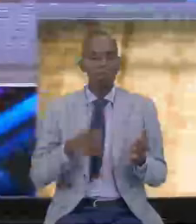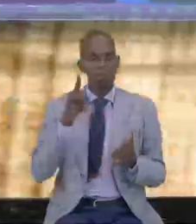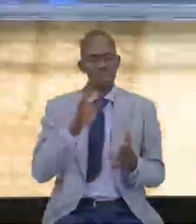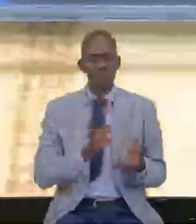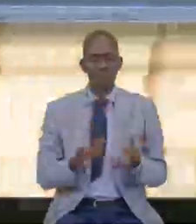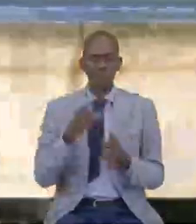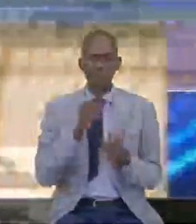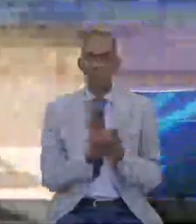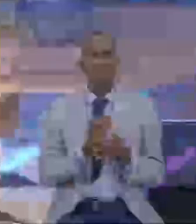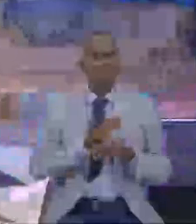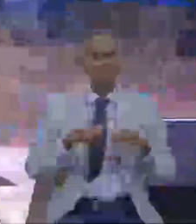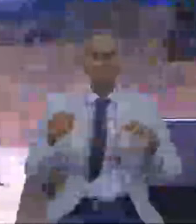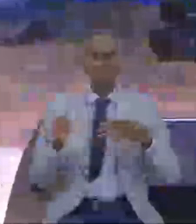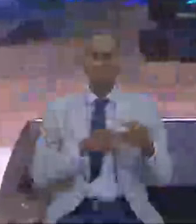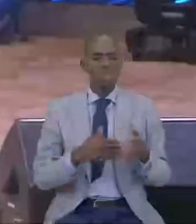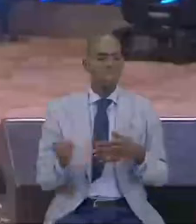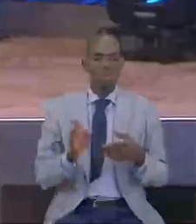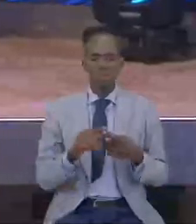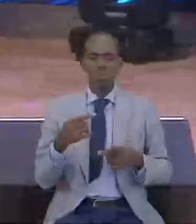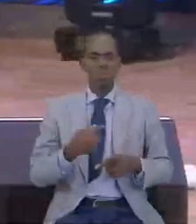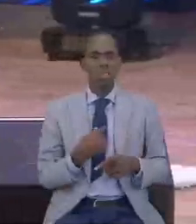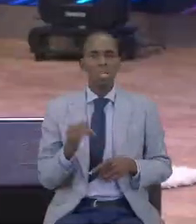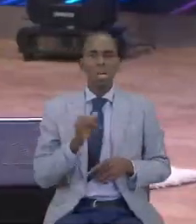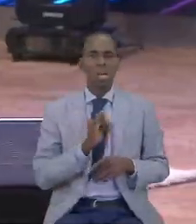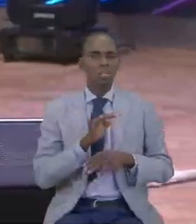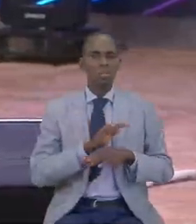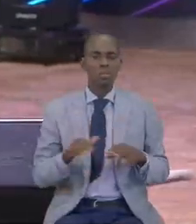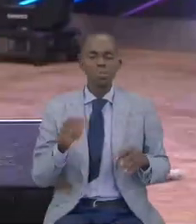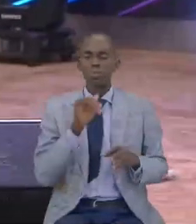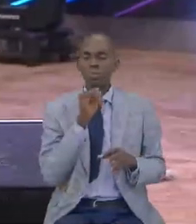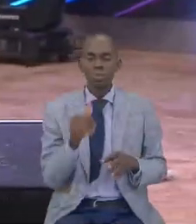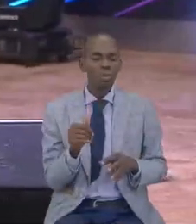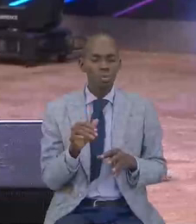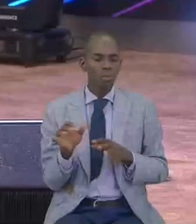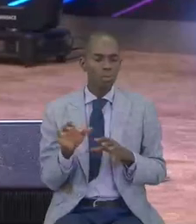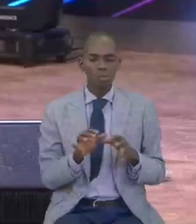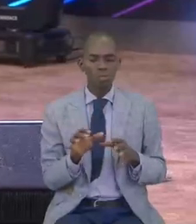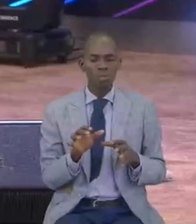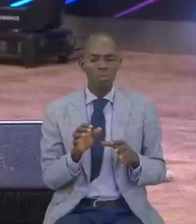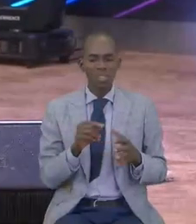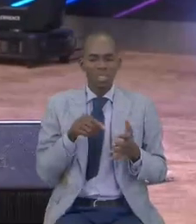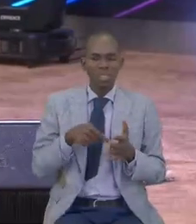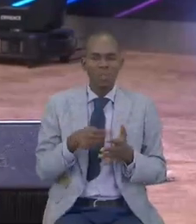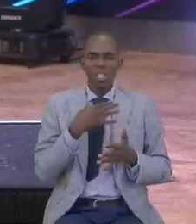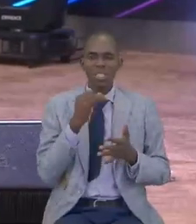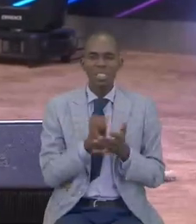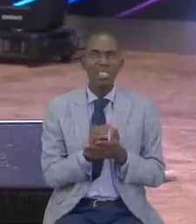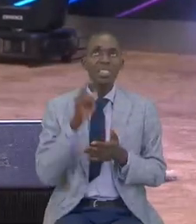importe pour moi. Je n'adore pas d'héros. Et il a dit Alors